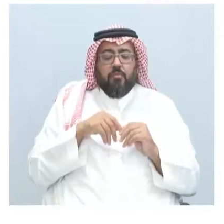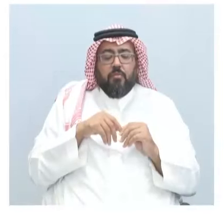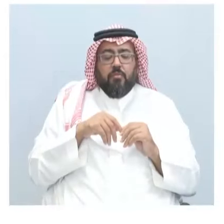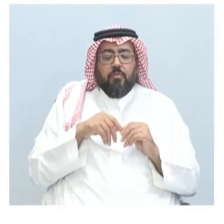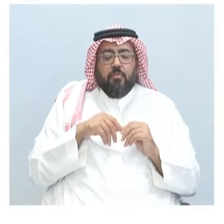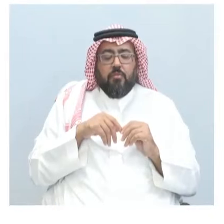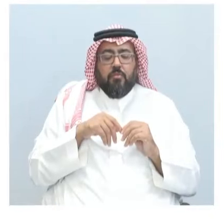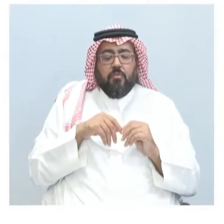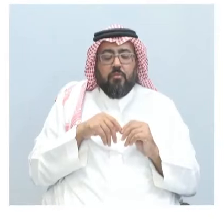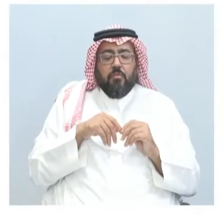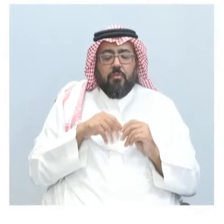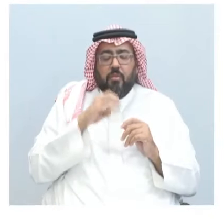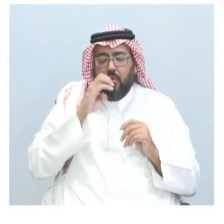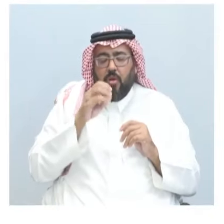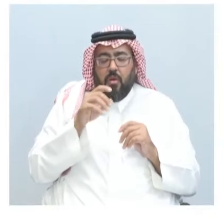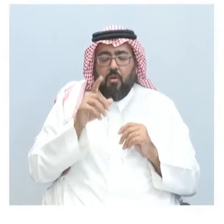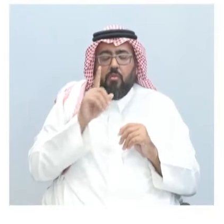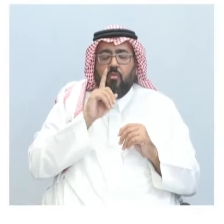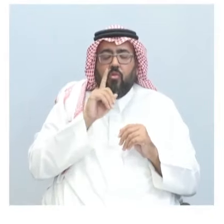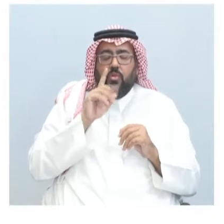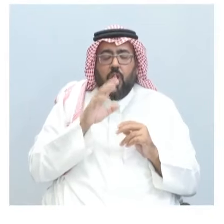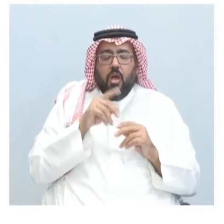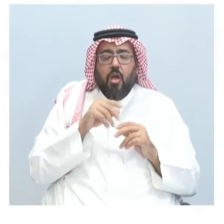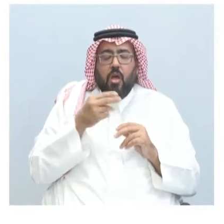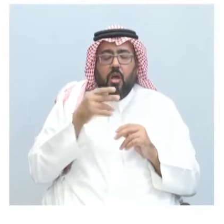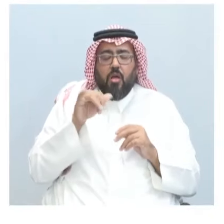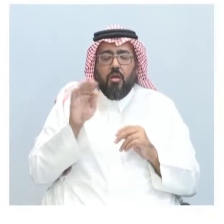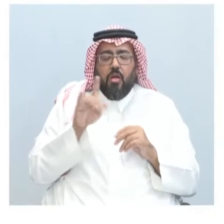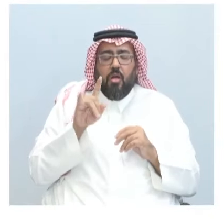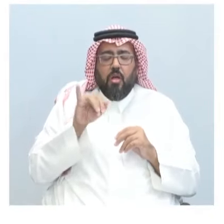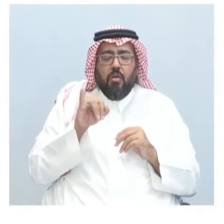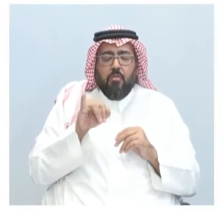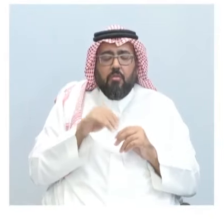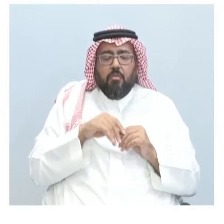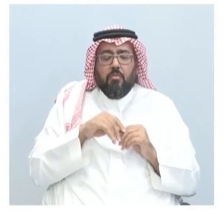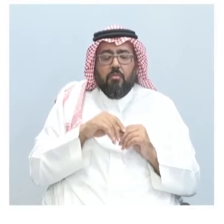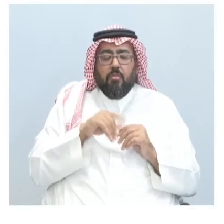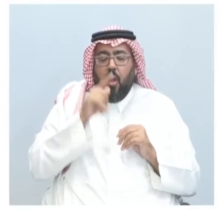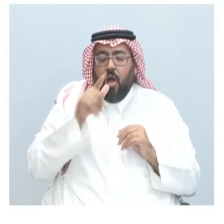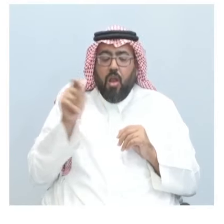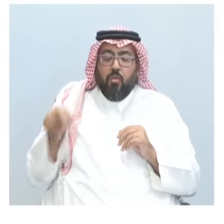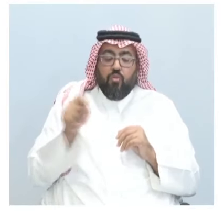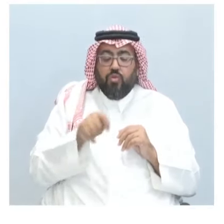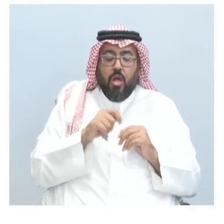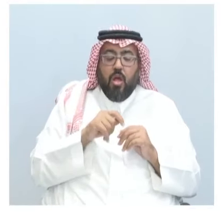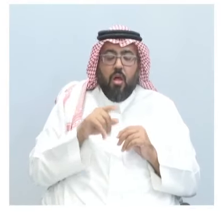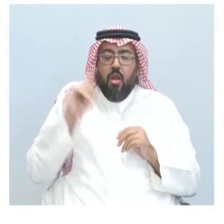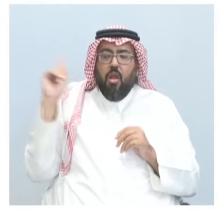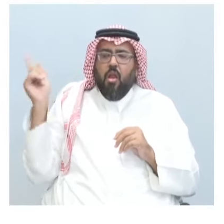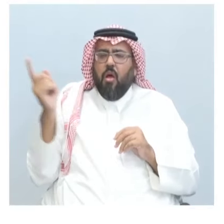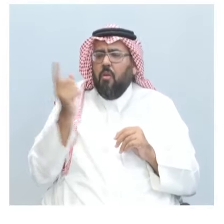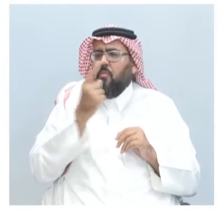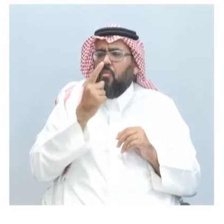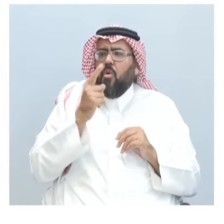طيب فاجاب موسى عليه السلام قال ربنا الذي